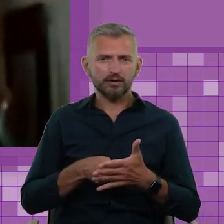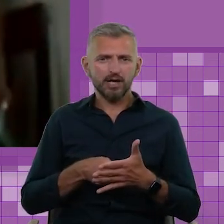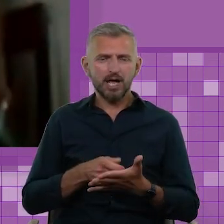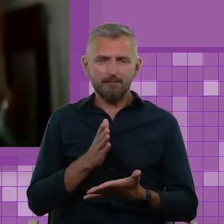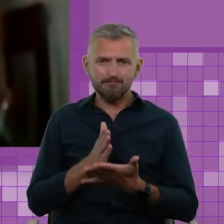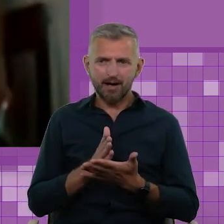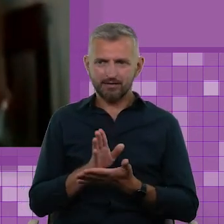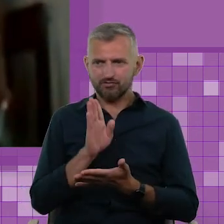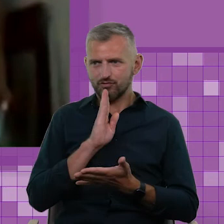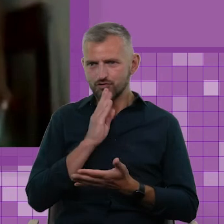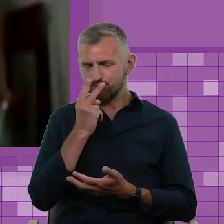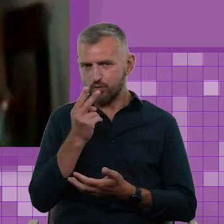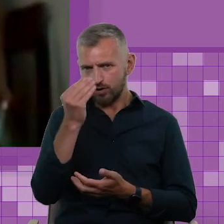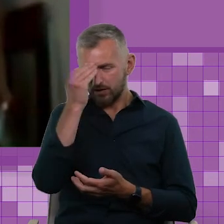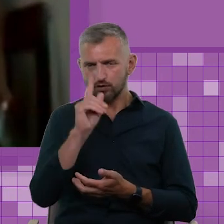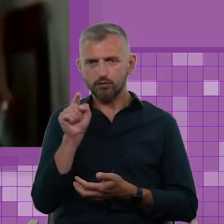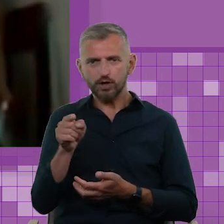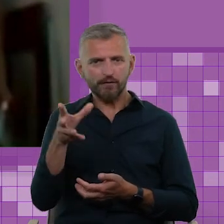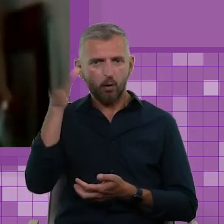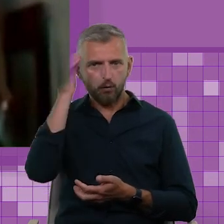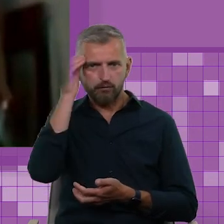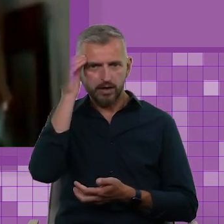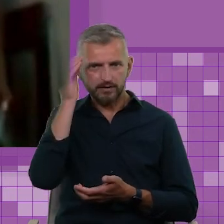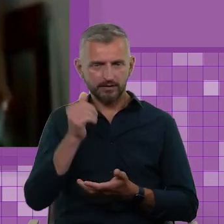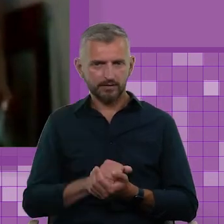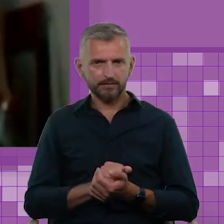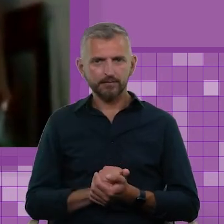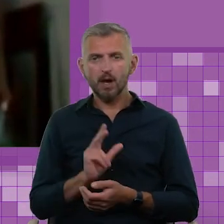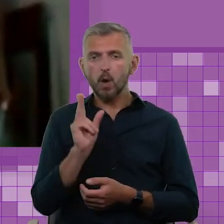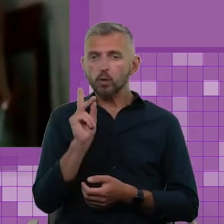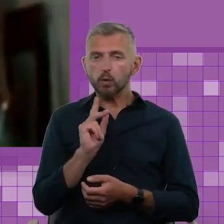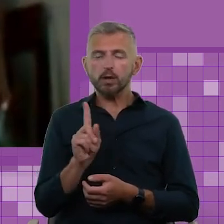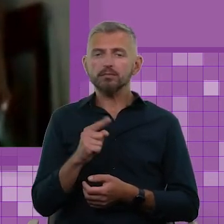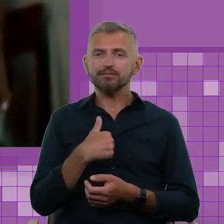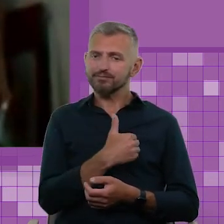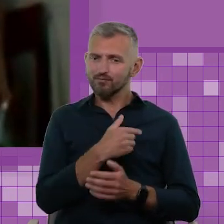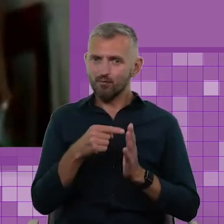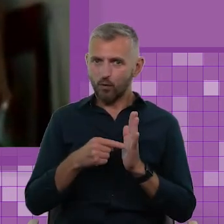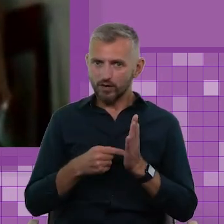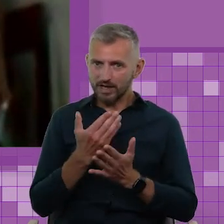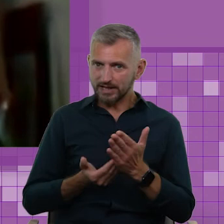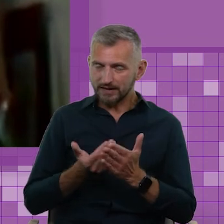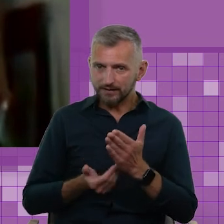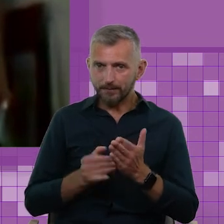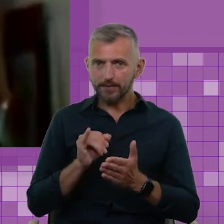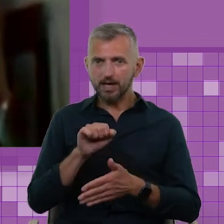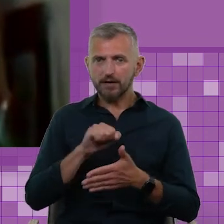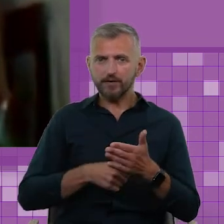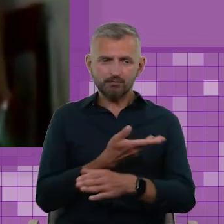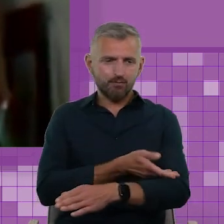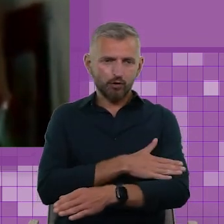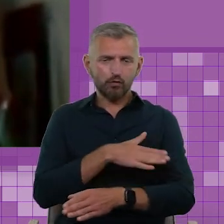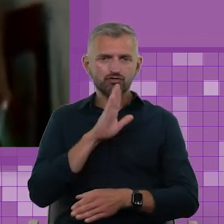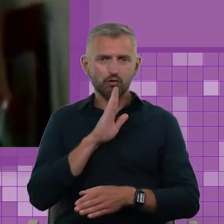мати жіночу перспективу, щоб вона враховувалась. Друге, чим я би хотіла поділитися і від Польського